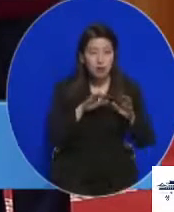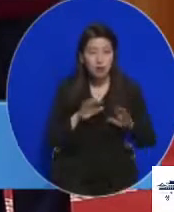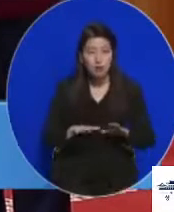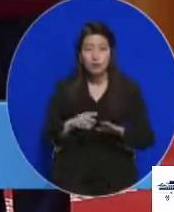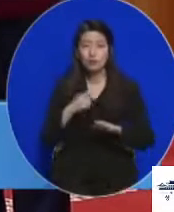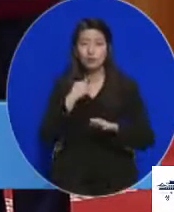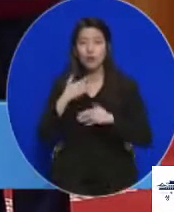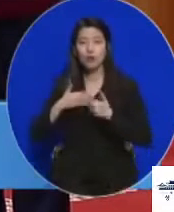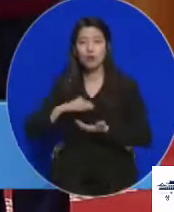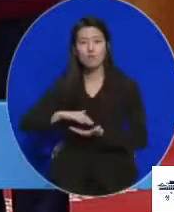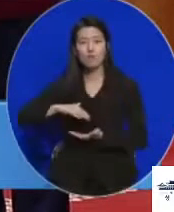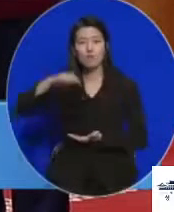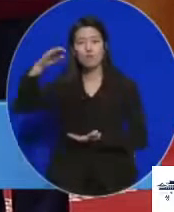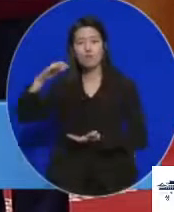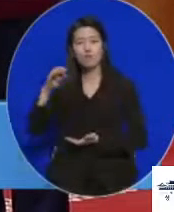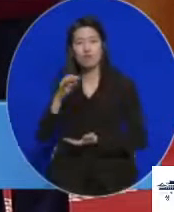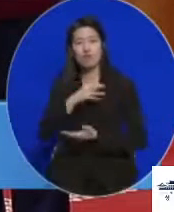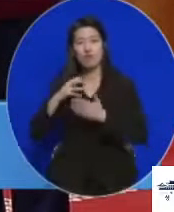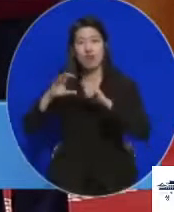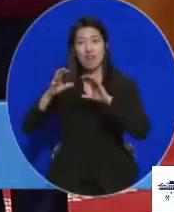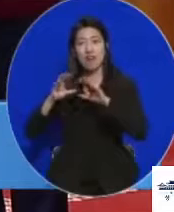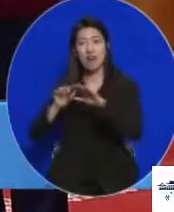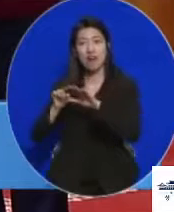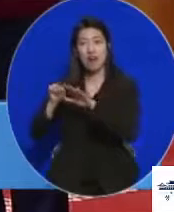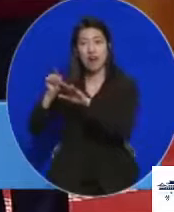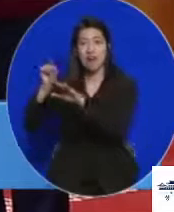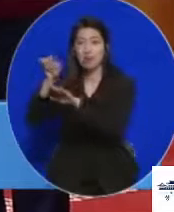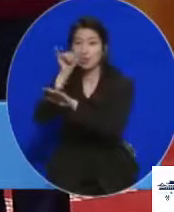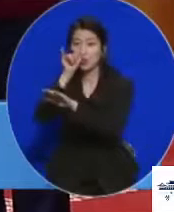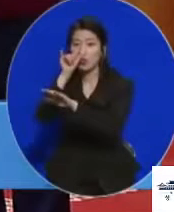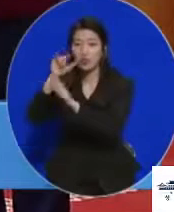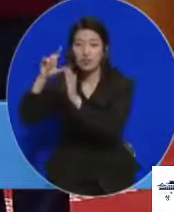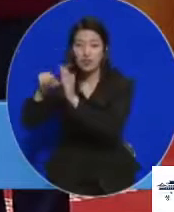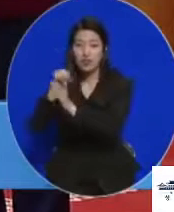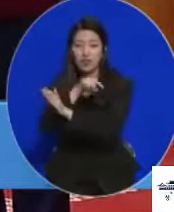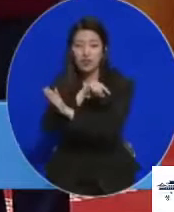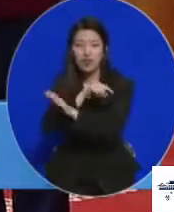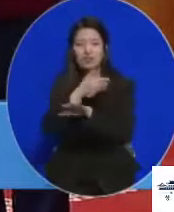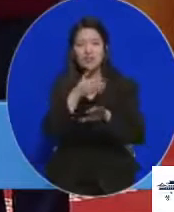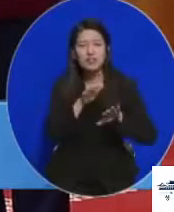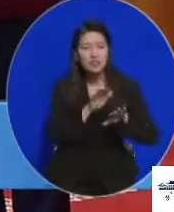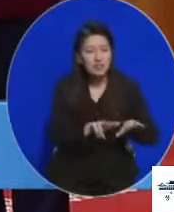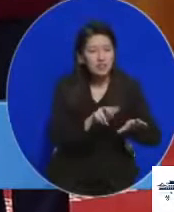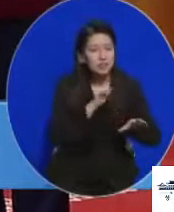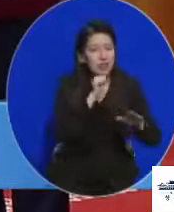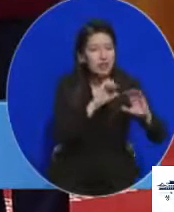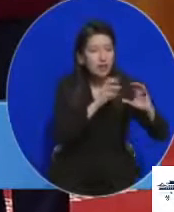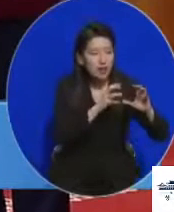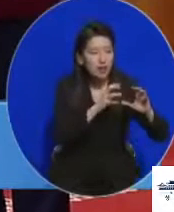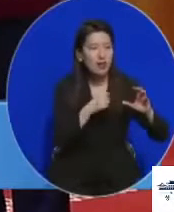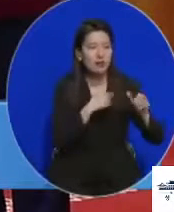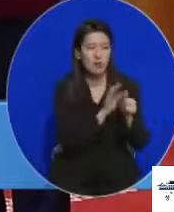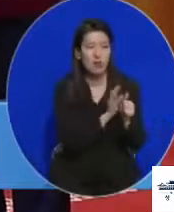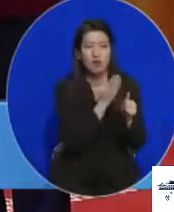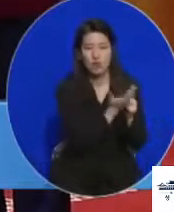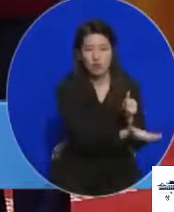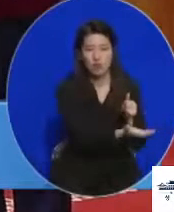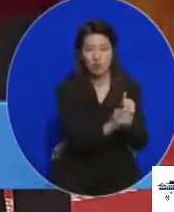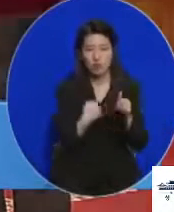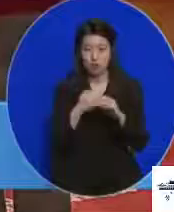서로를 더 잘 이해하며 상생할 수 있도록 가격 국가의 역할을 다할 것입니다